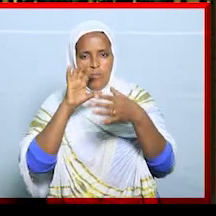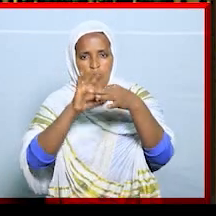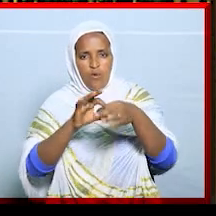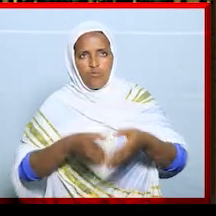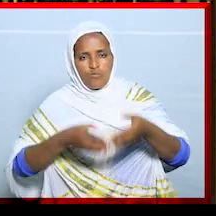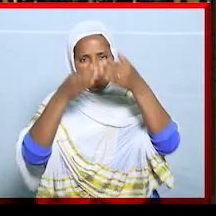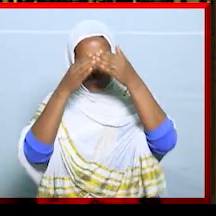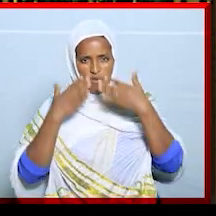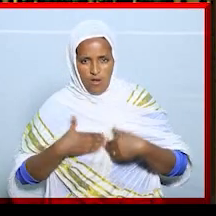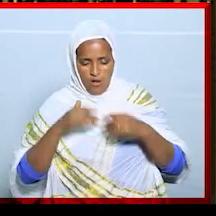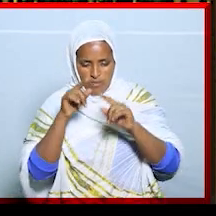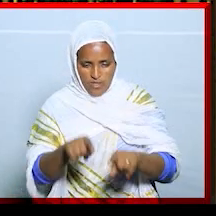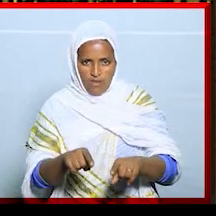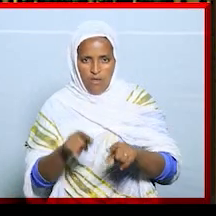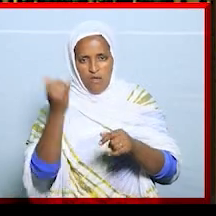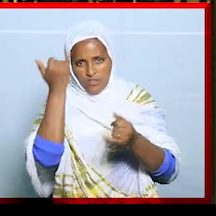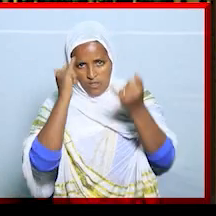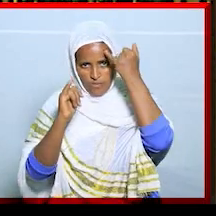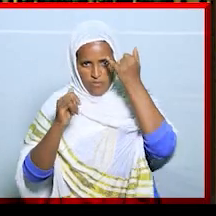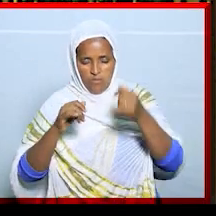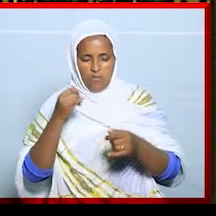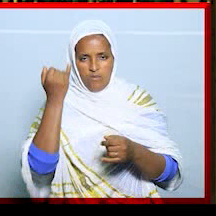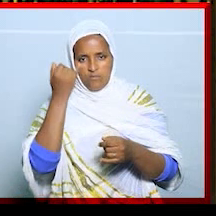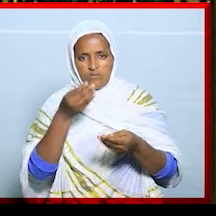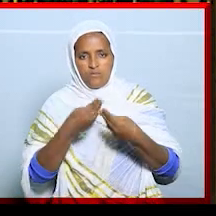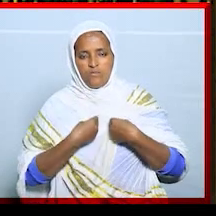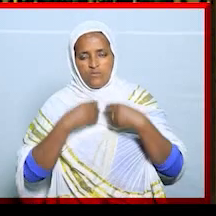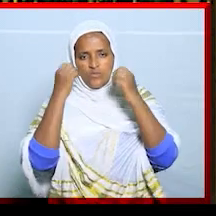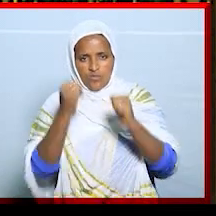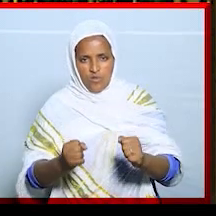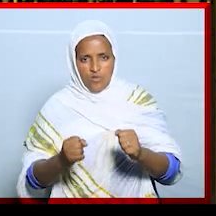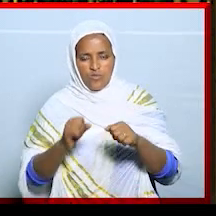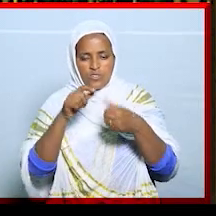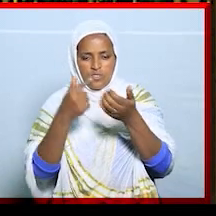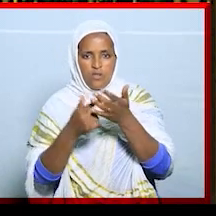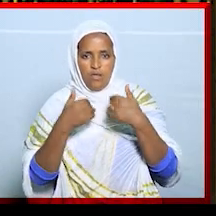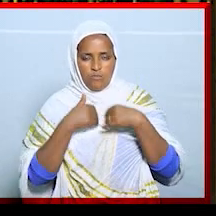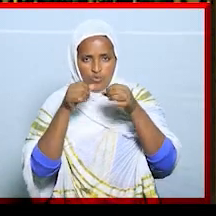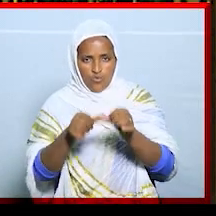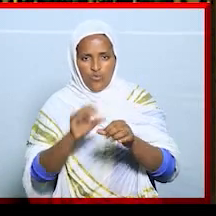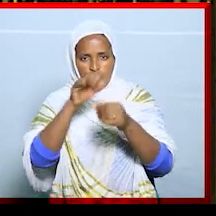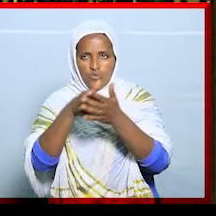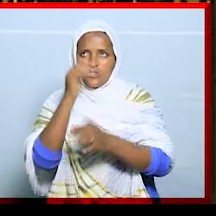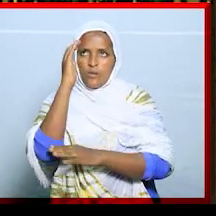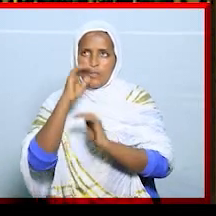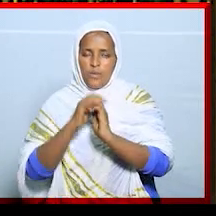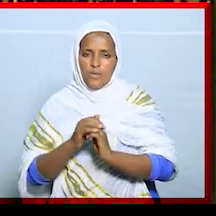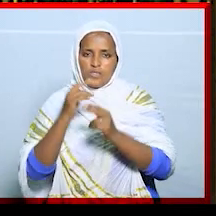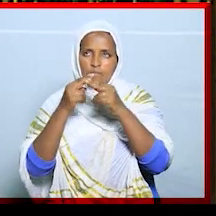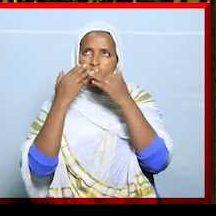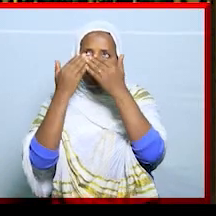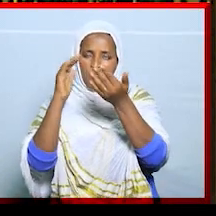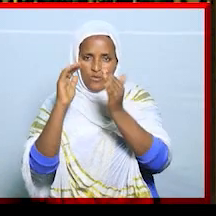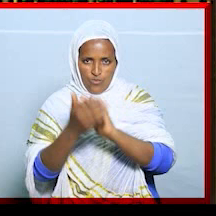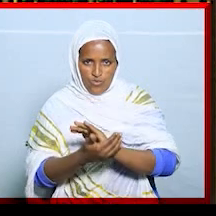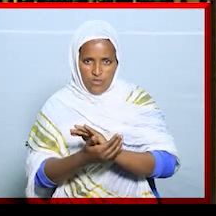ባለው በማህበሩ ህንፃ በአካል ተገኝታችሁ ሀሳብ አስተያየቶቻችሁን ልሰጡን ትችላላችሁ። ስለነበረን ቆይታ ሁሉ የእግዚአብሔር